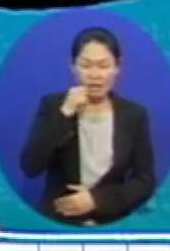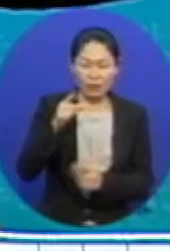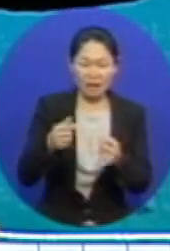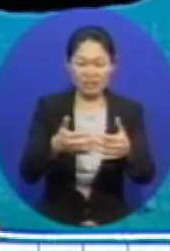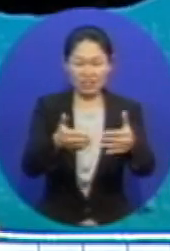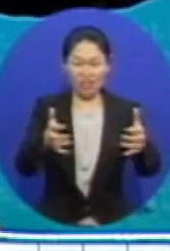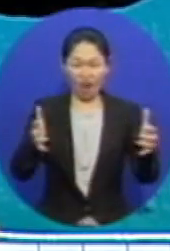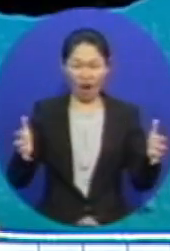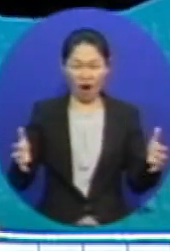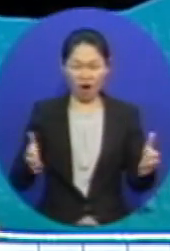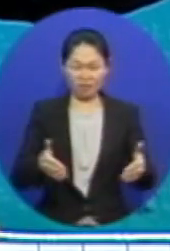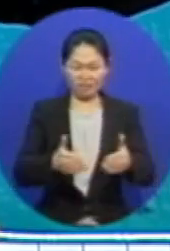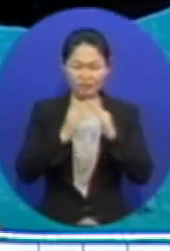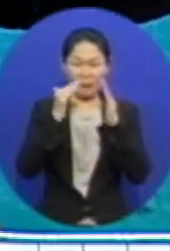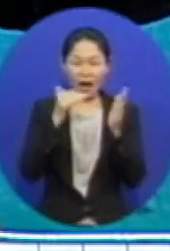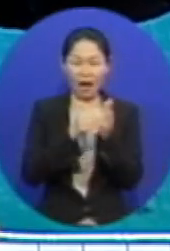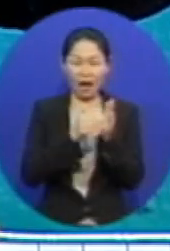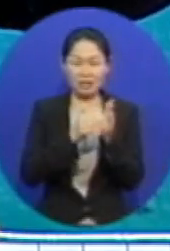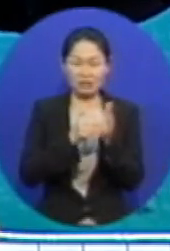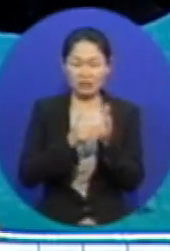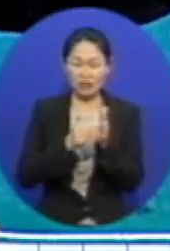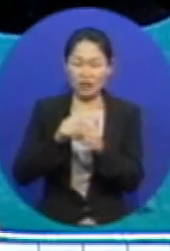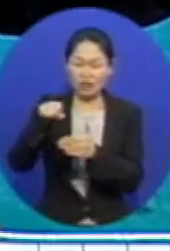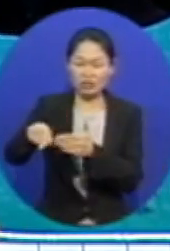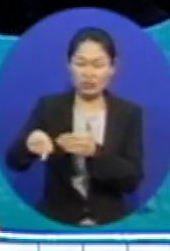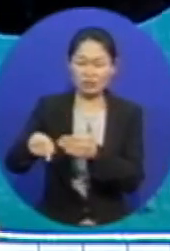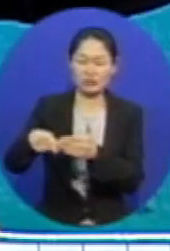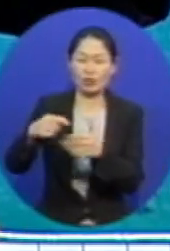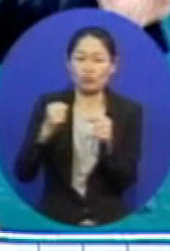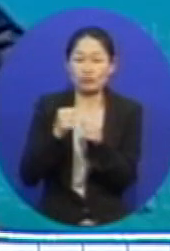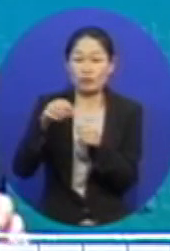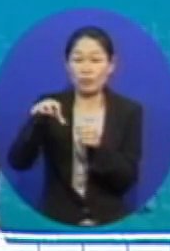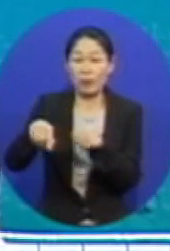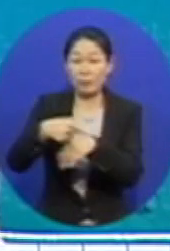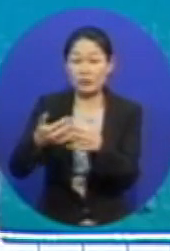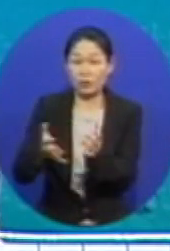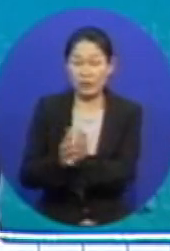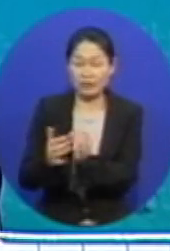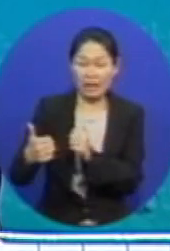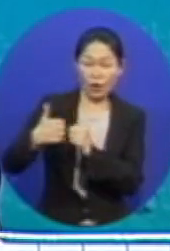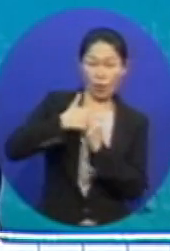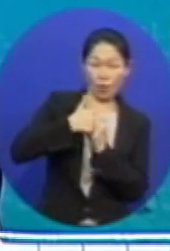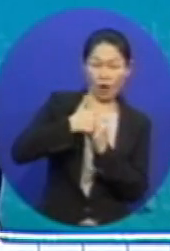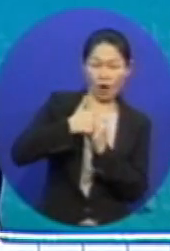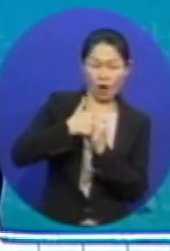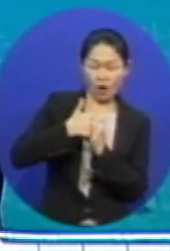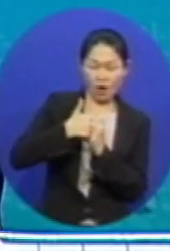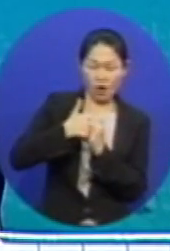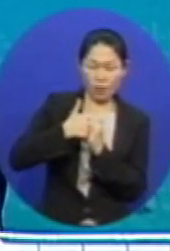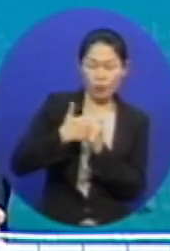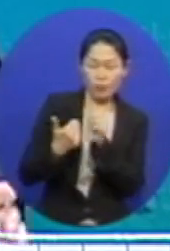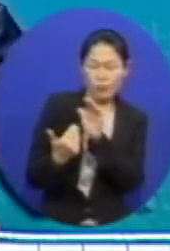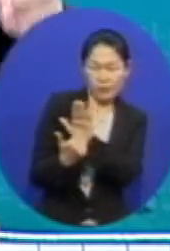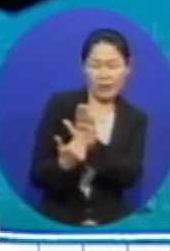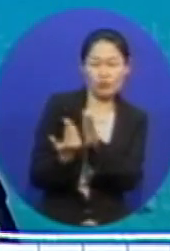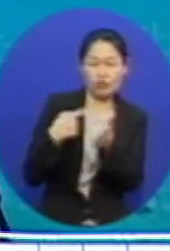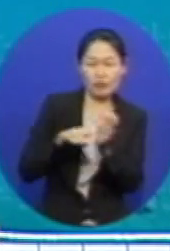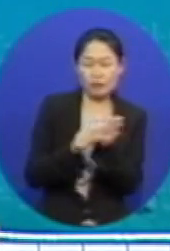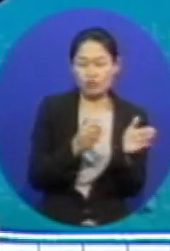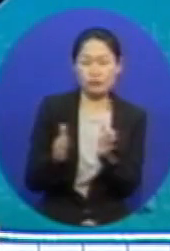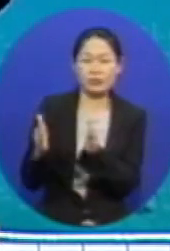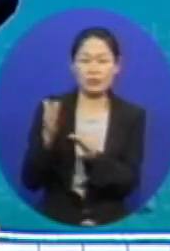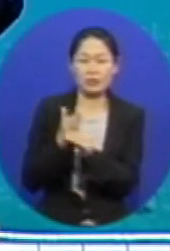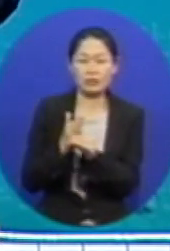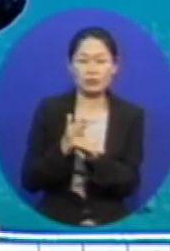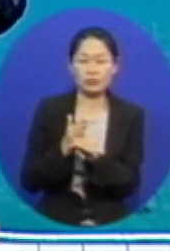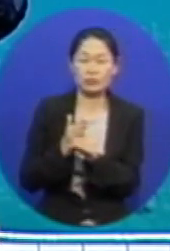쌓아서 국방 민족들로부터 공격을 받지 않을 대비를 해 놓은 거지요 우주선을